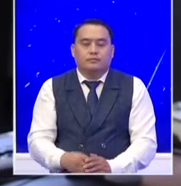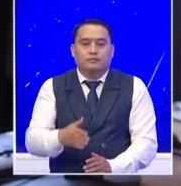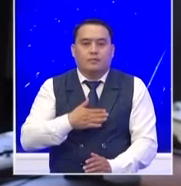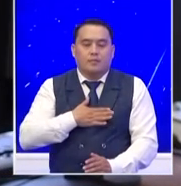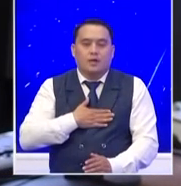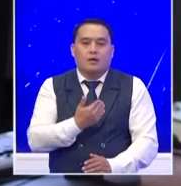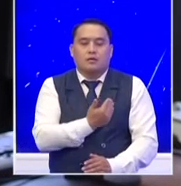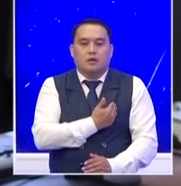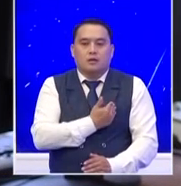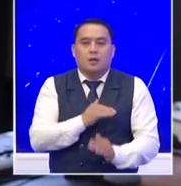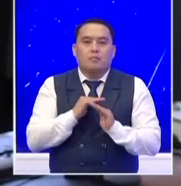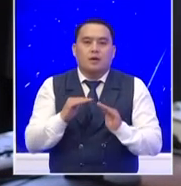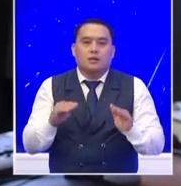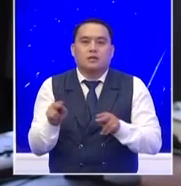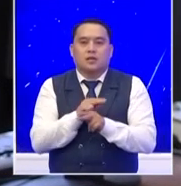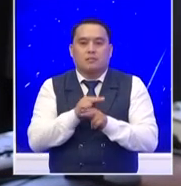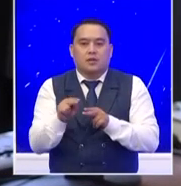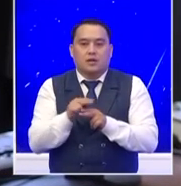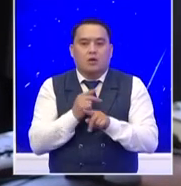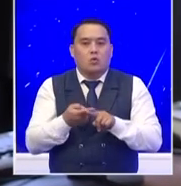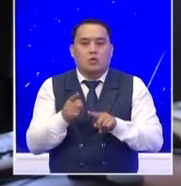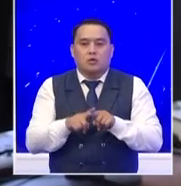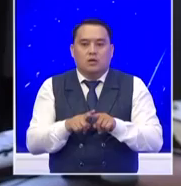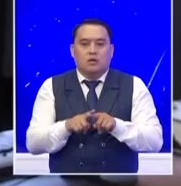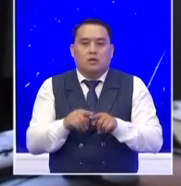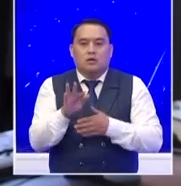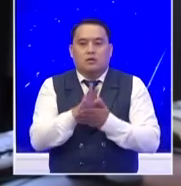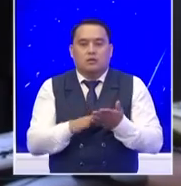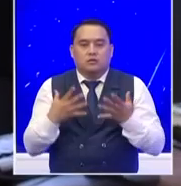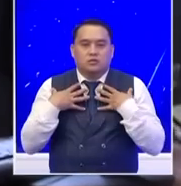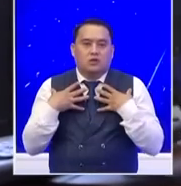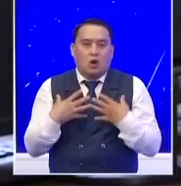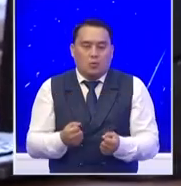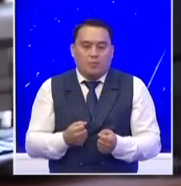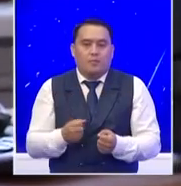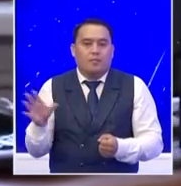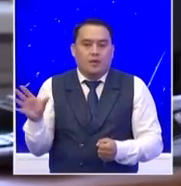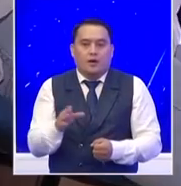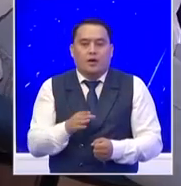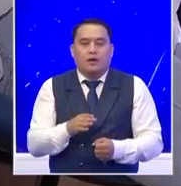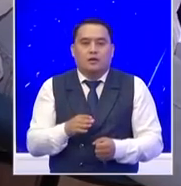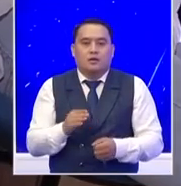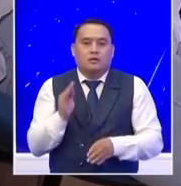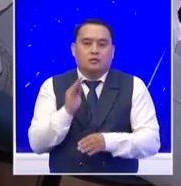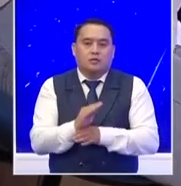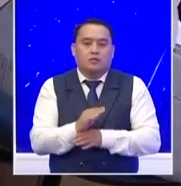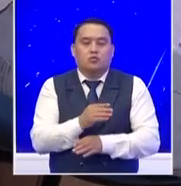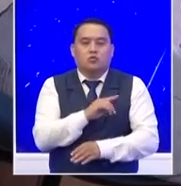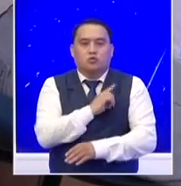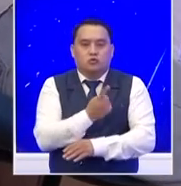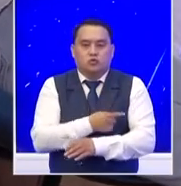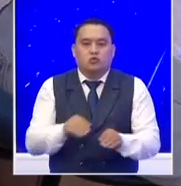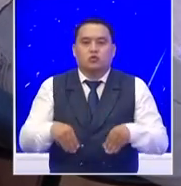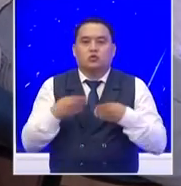бірақ балаларды қараған өте ары қарай жазылып, айығып кеткен бәрі жазап береді. Алдына келген